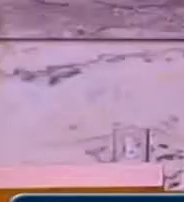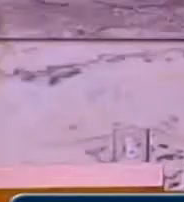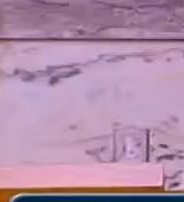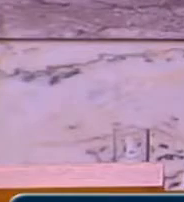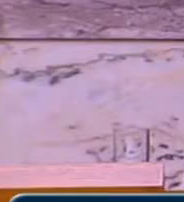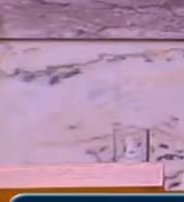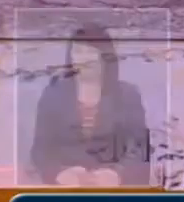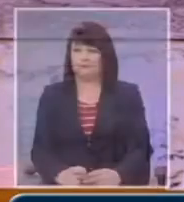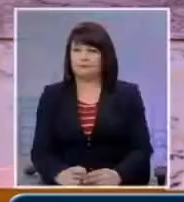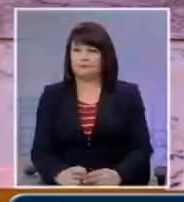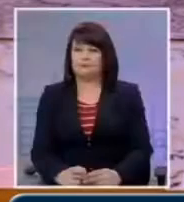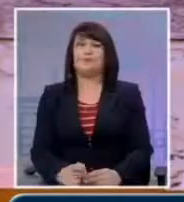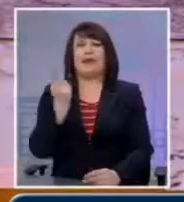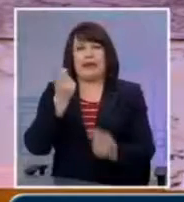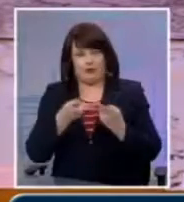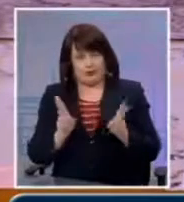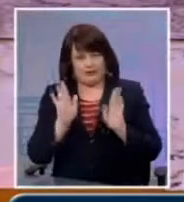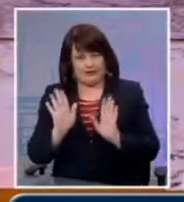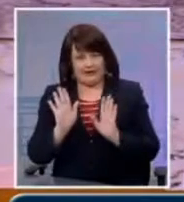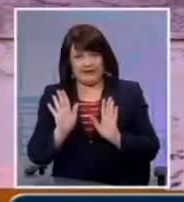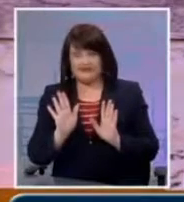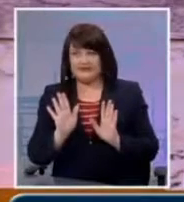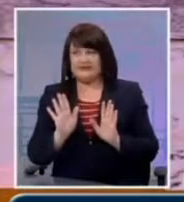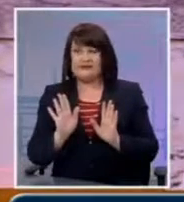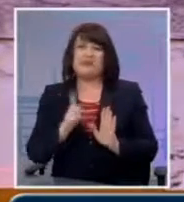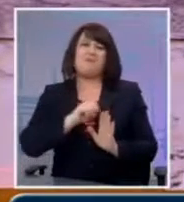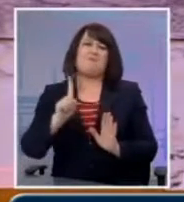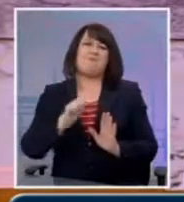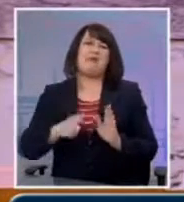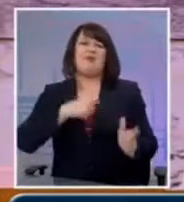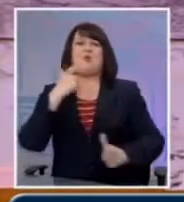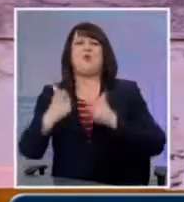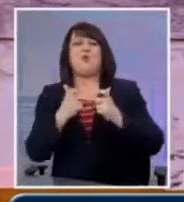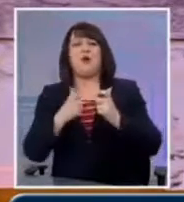Επιτρέψτε μου, κυρίες και κύριοι συνάδελφοι, μην υπάρχουν αντιδράσεις στις ομιλίες. Εγώ...